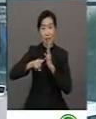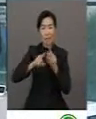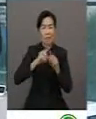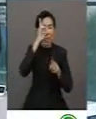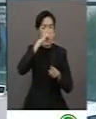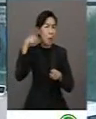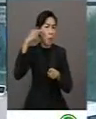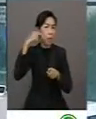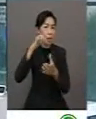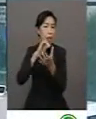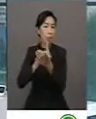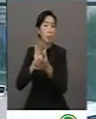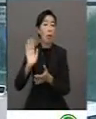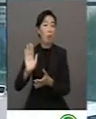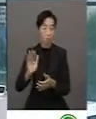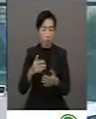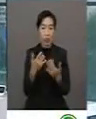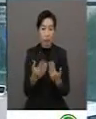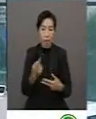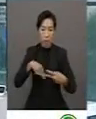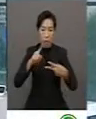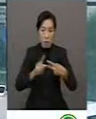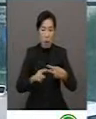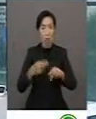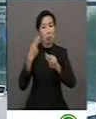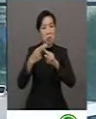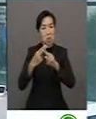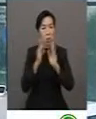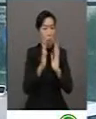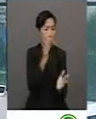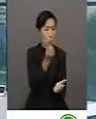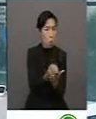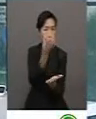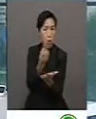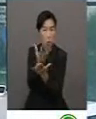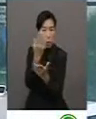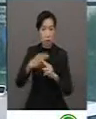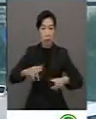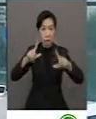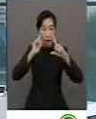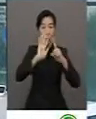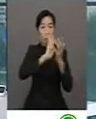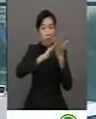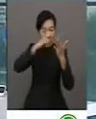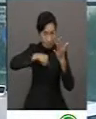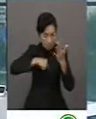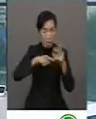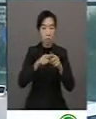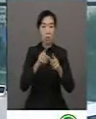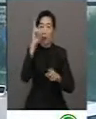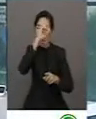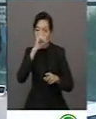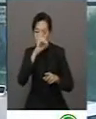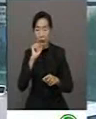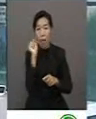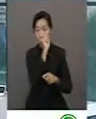าขนาดเดียวกันก็มีรายชื่อครับของบรรดาไฮโซนะฮะในแวดวงของเรามีดาราศิลปินที่อาจจ